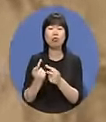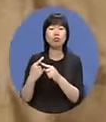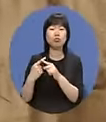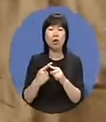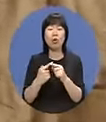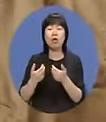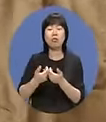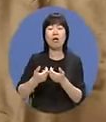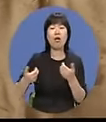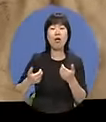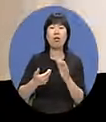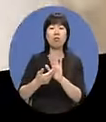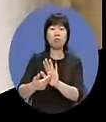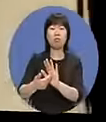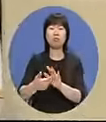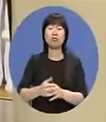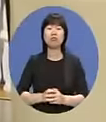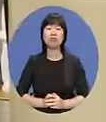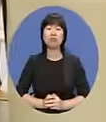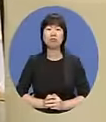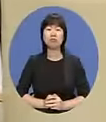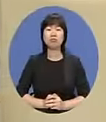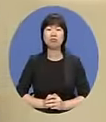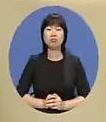무조건 거부합니다.